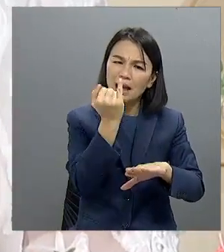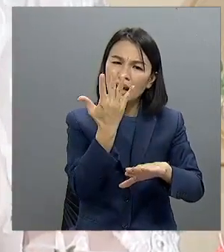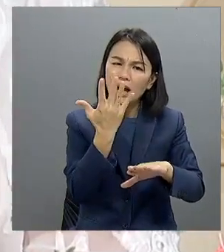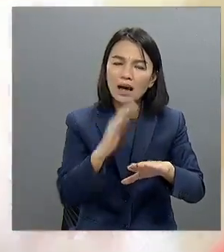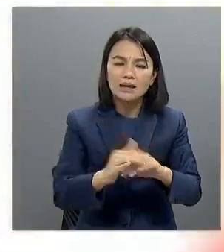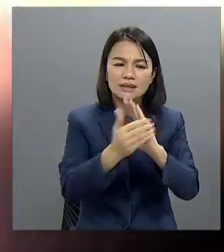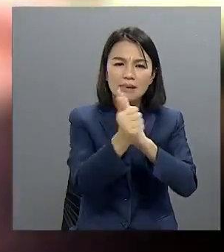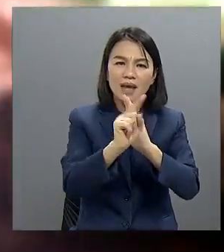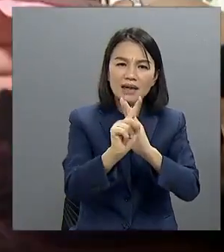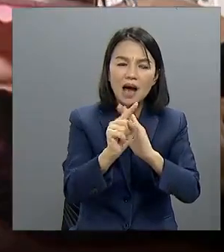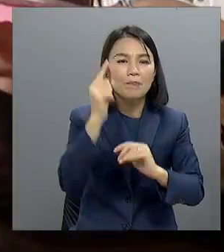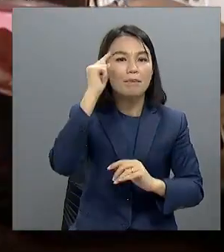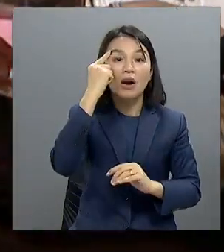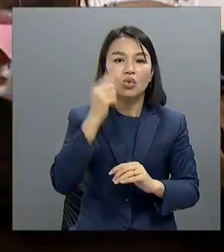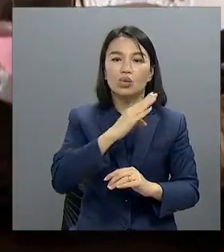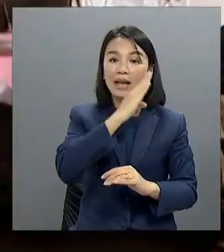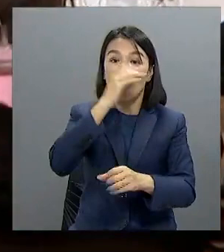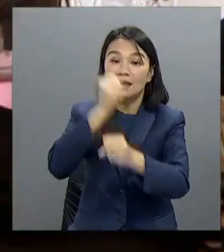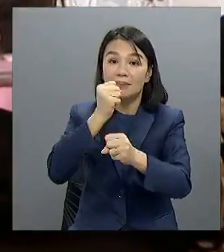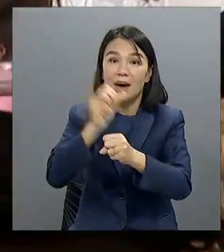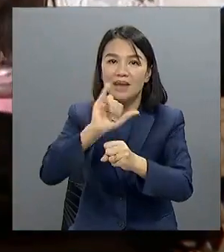งมือทำ